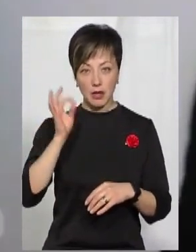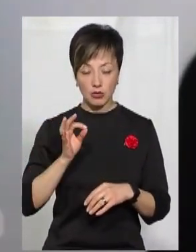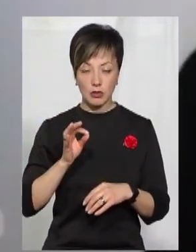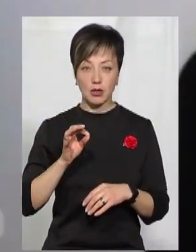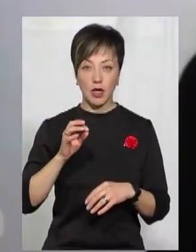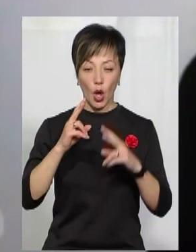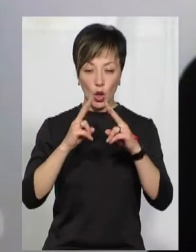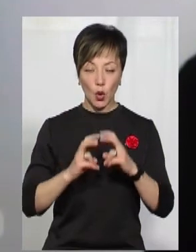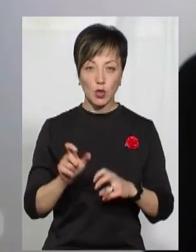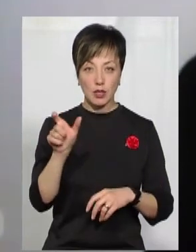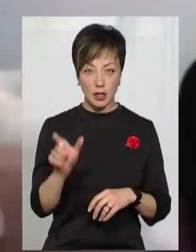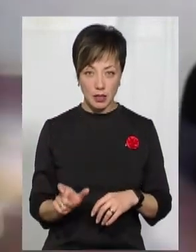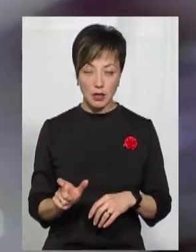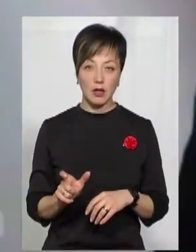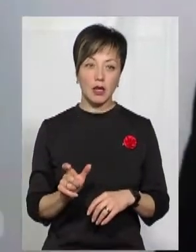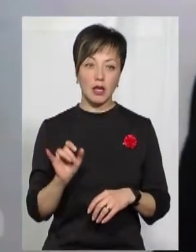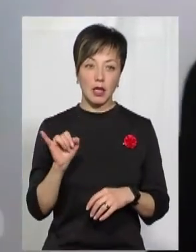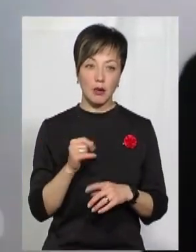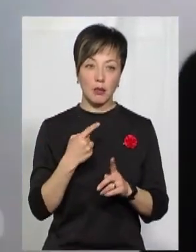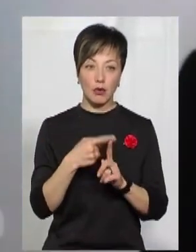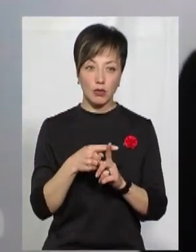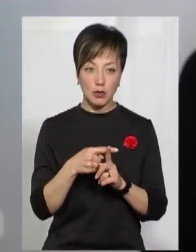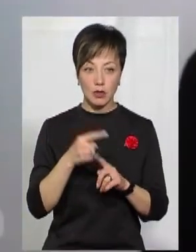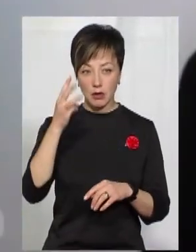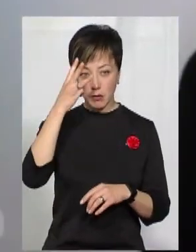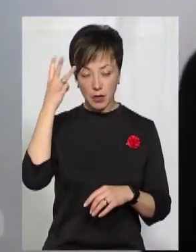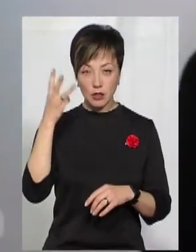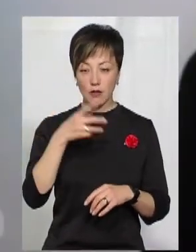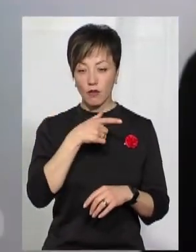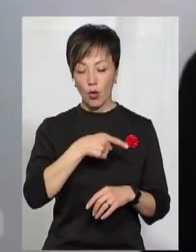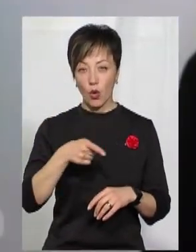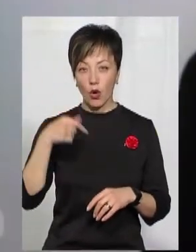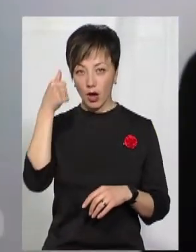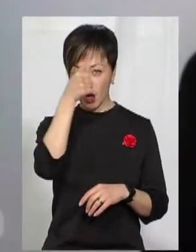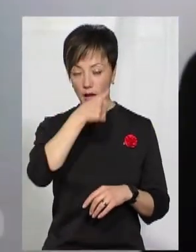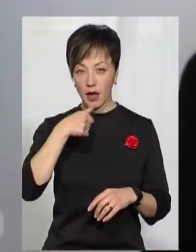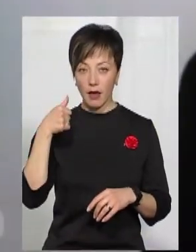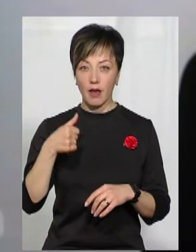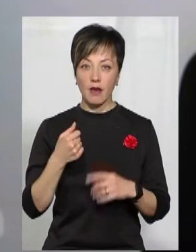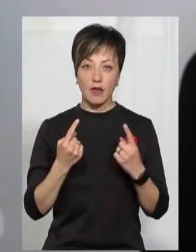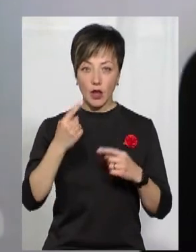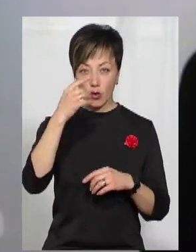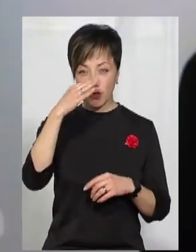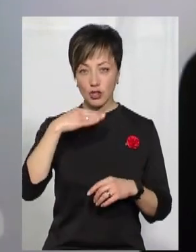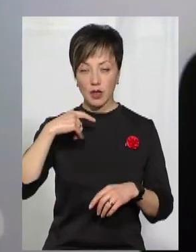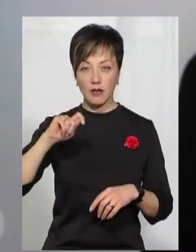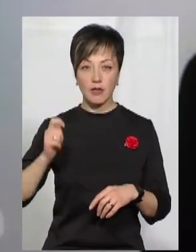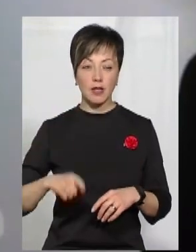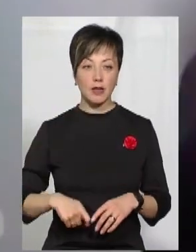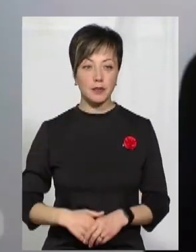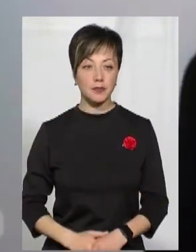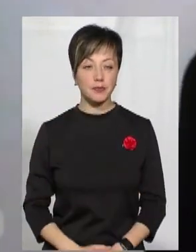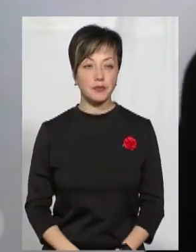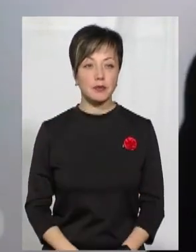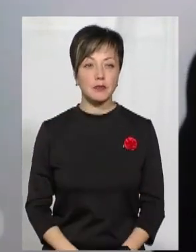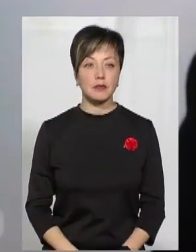І до неї, так би мовити, буклет ось такий «Хмельниччина в роки Великої Вітчизняної війни» або «Поділля очима солдатів